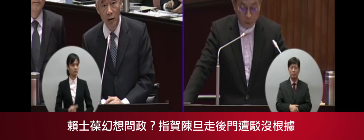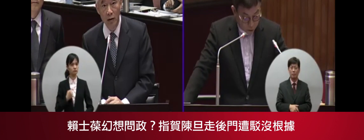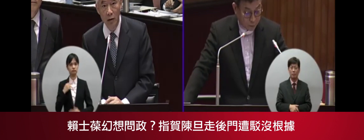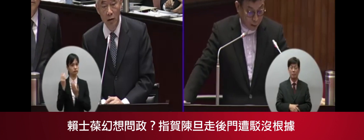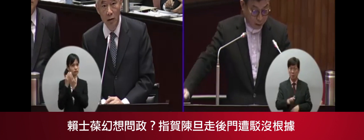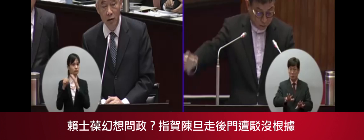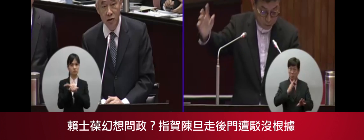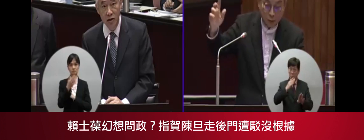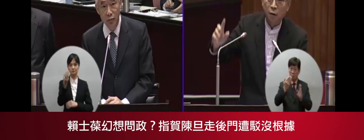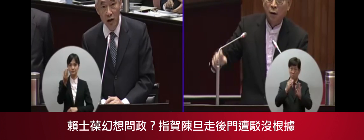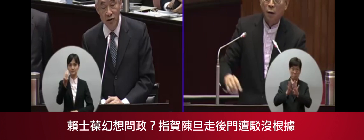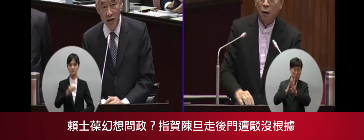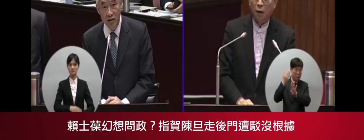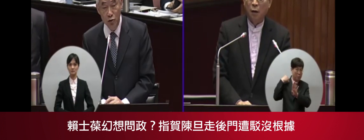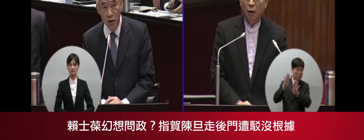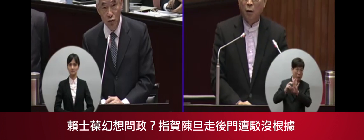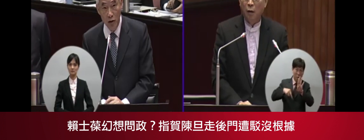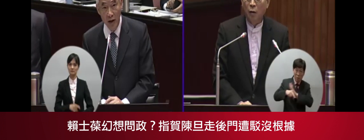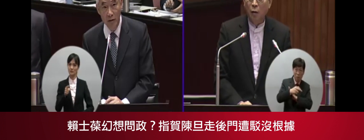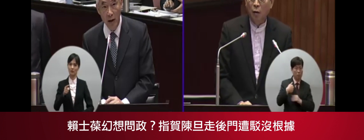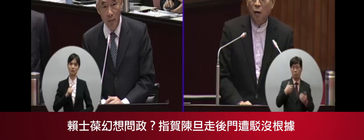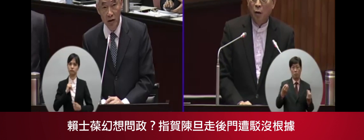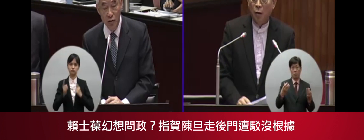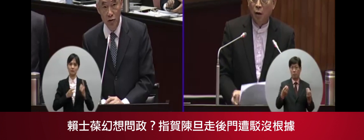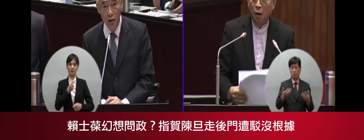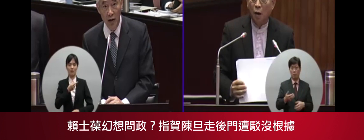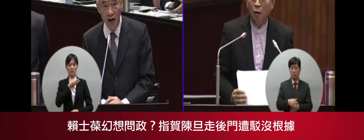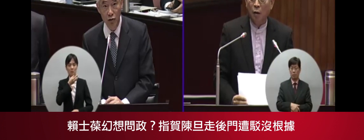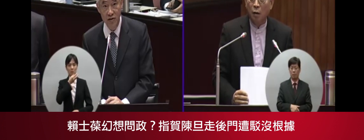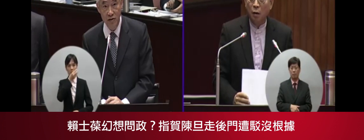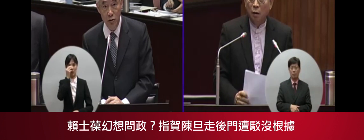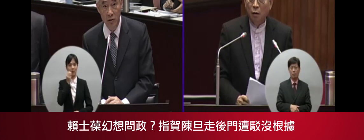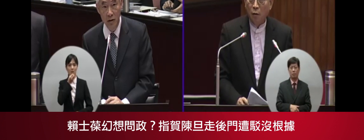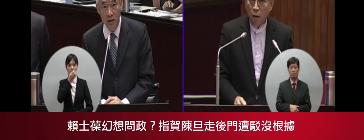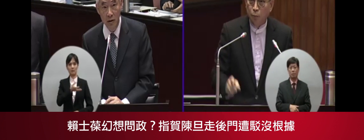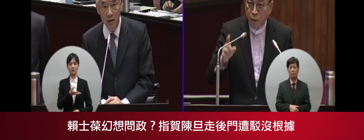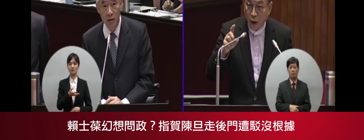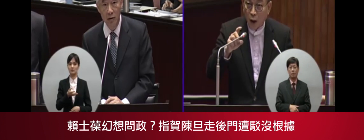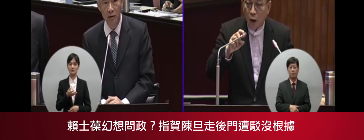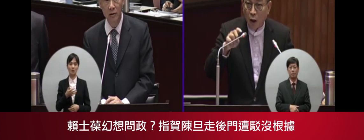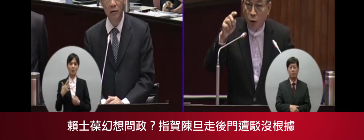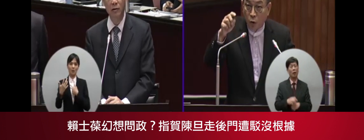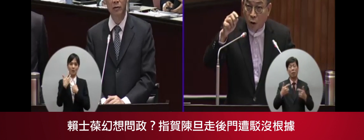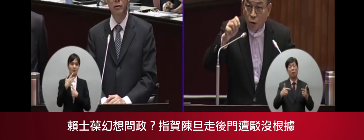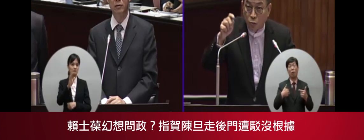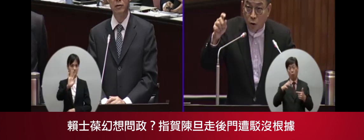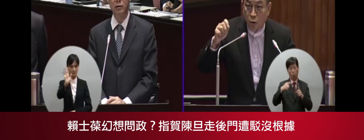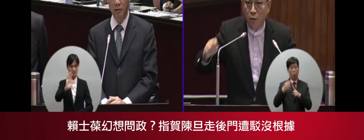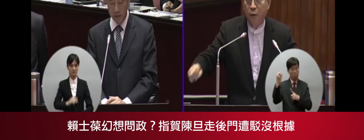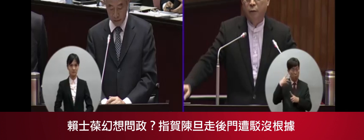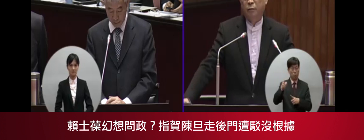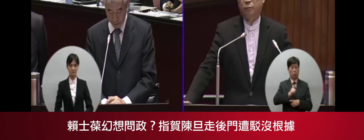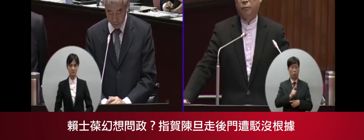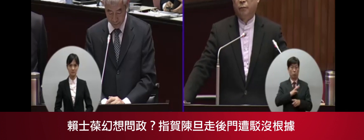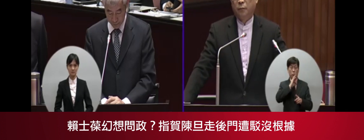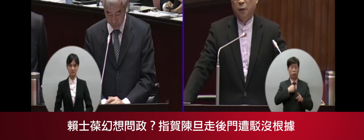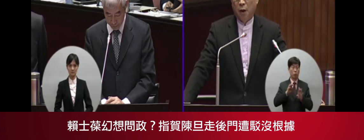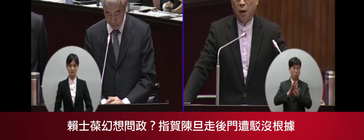走后门。 哦，没走后门。好， 您不要这样子随便的把没有根据的话拿出来质询。 不是，因为有人告诉我你走